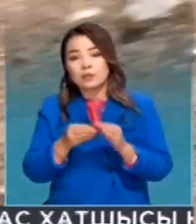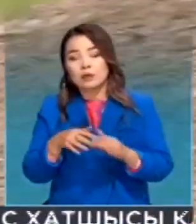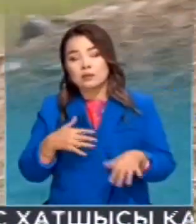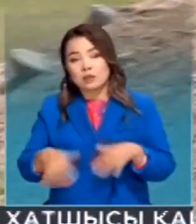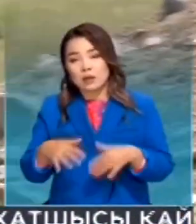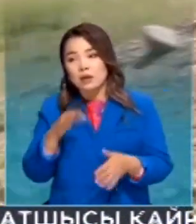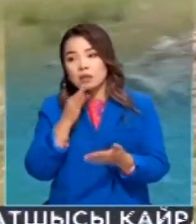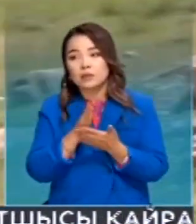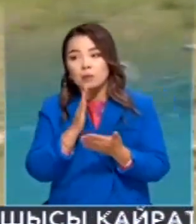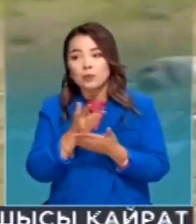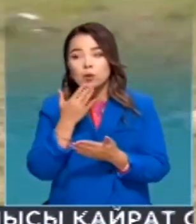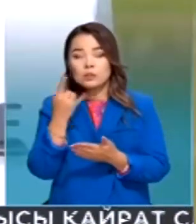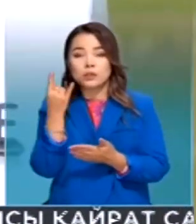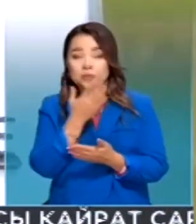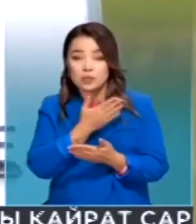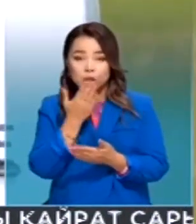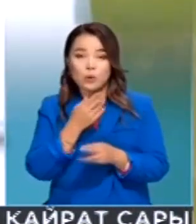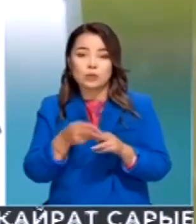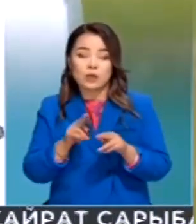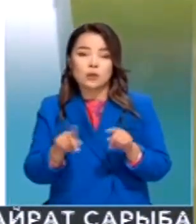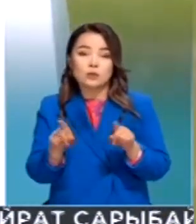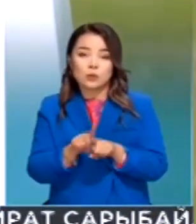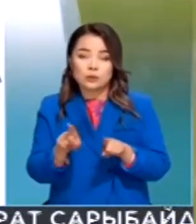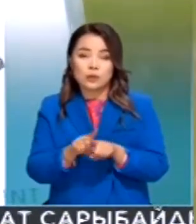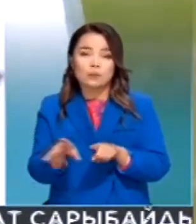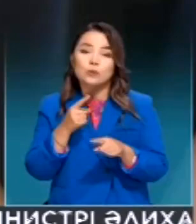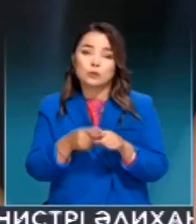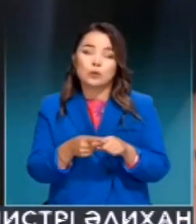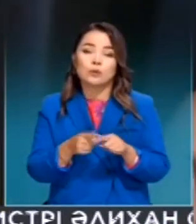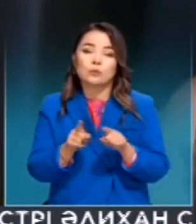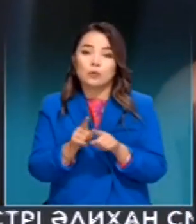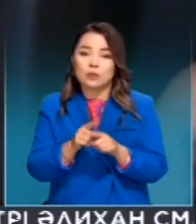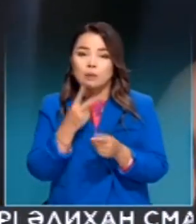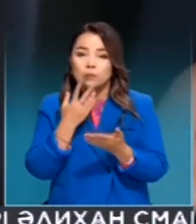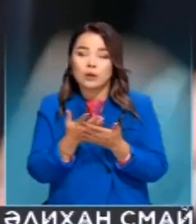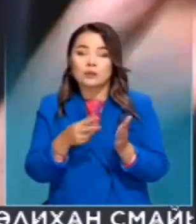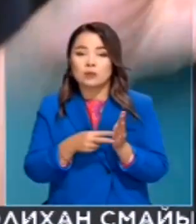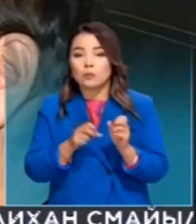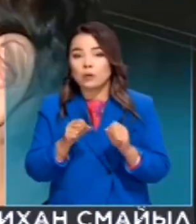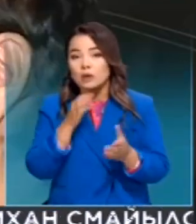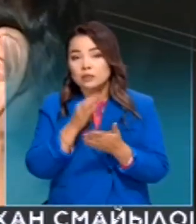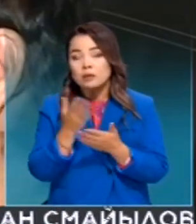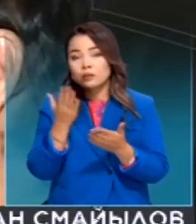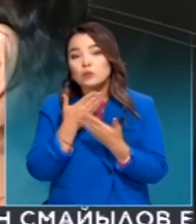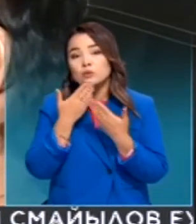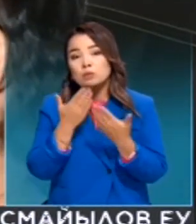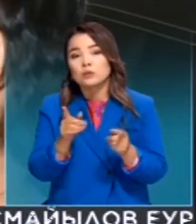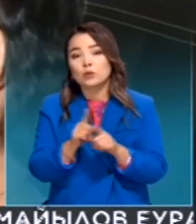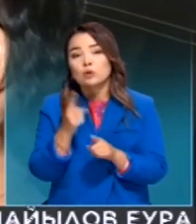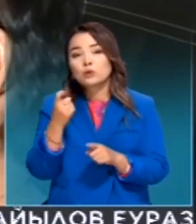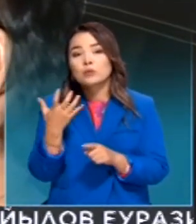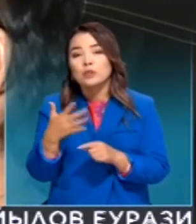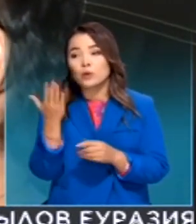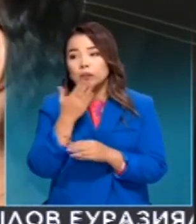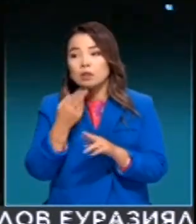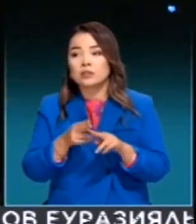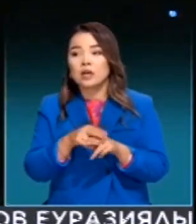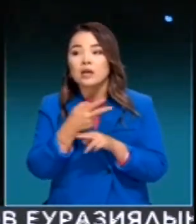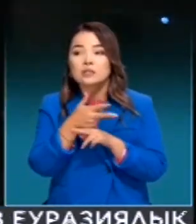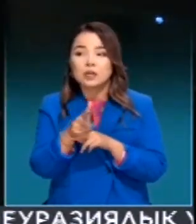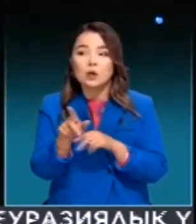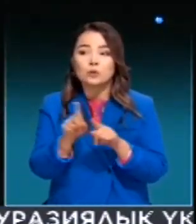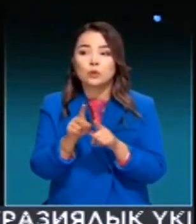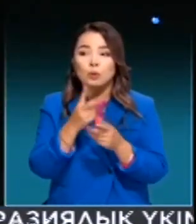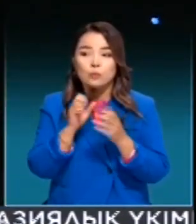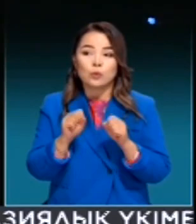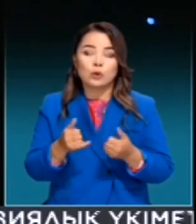тұрғанын айтады. Десе де ұлттық кино саласында алға жылжу байқалады дейді. Қазақ киносының нарығындағы сұраныс жылына 150 фильм дегенмен оны түсіріп көрерменге